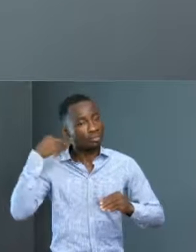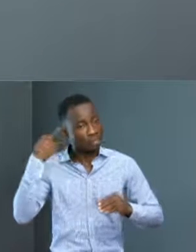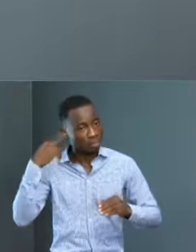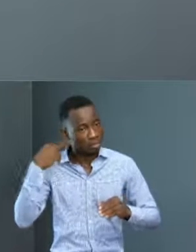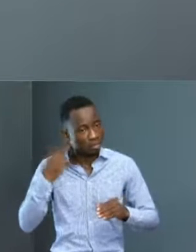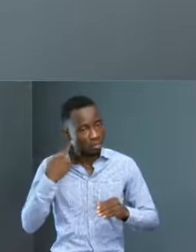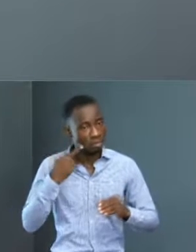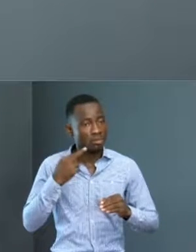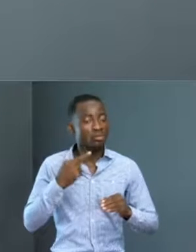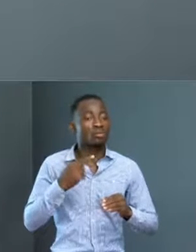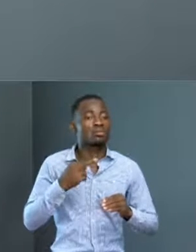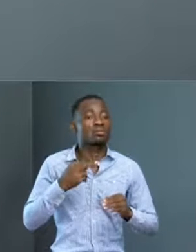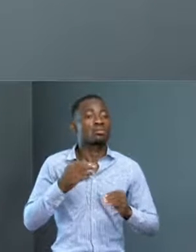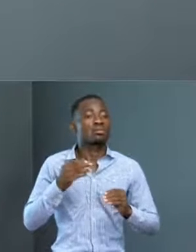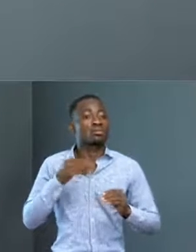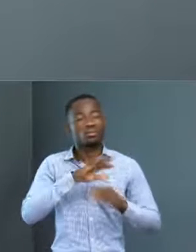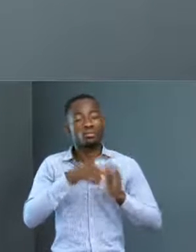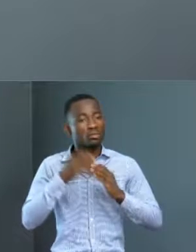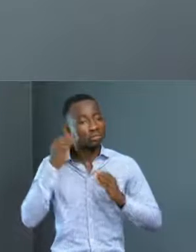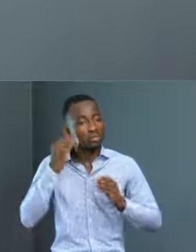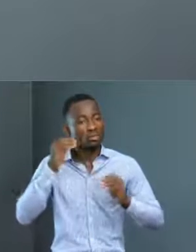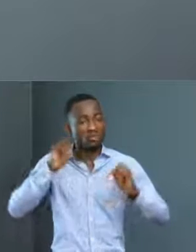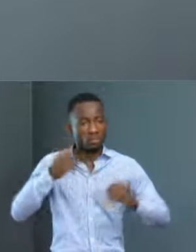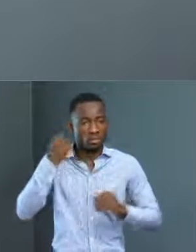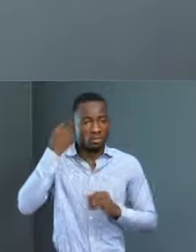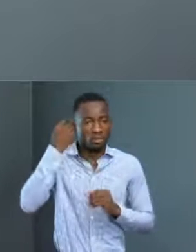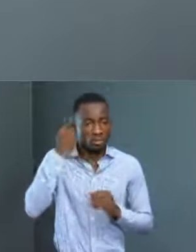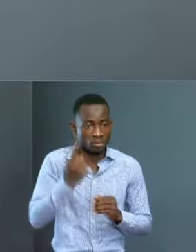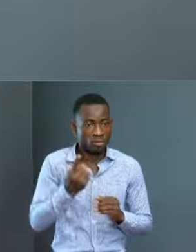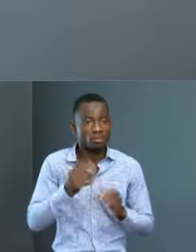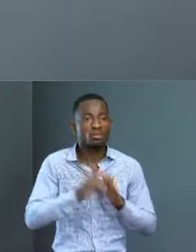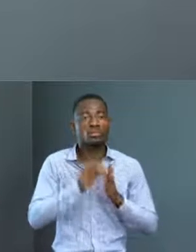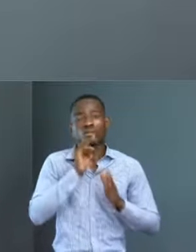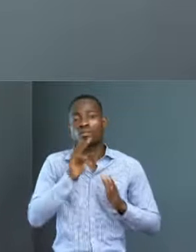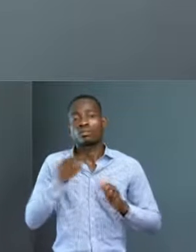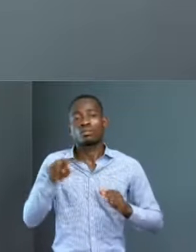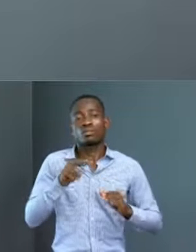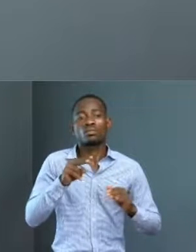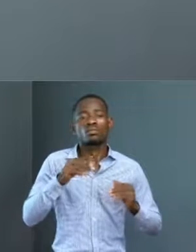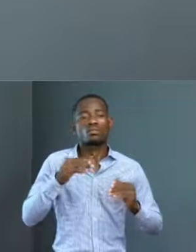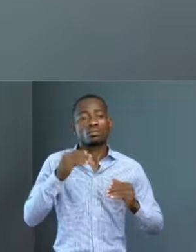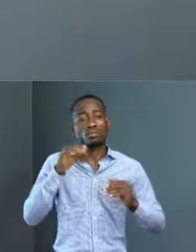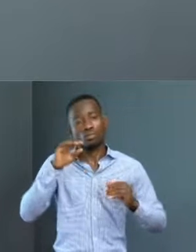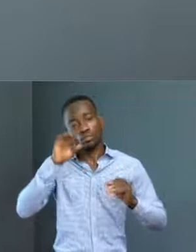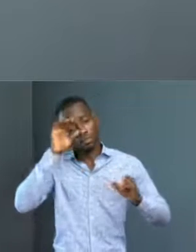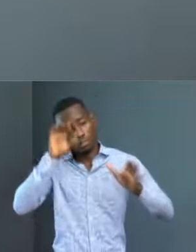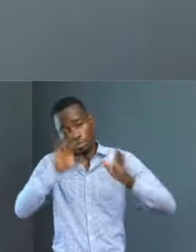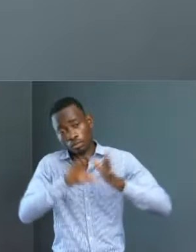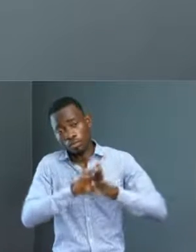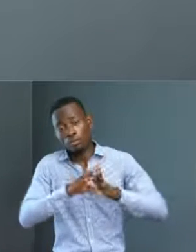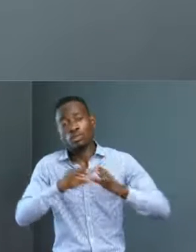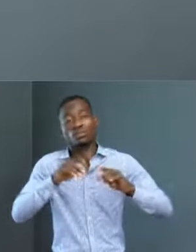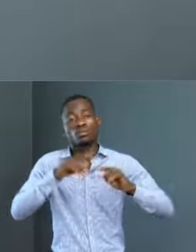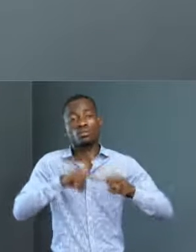écoutent sur les ondes de radio puissent comprendre. C'est vrai que vous n'avez pas les images, mais on